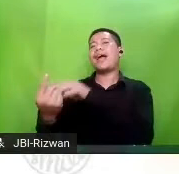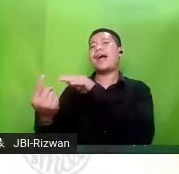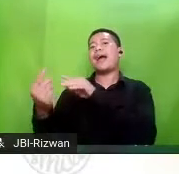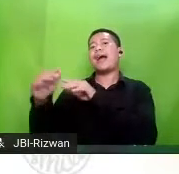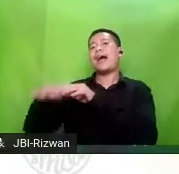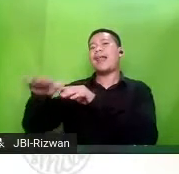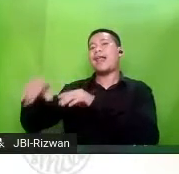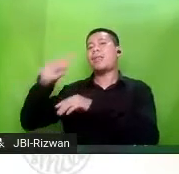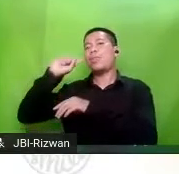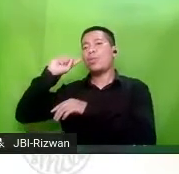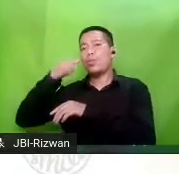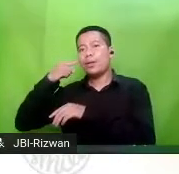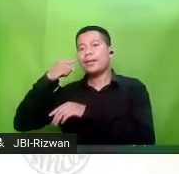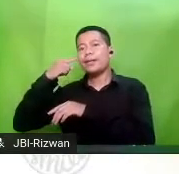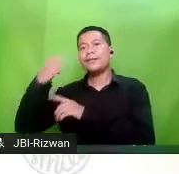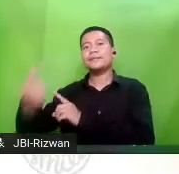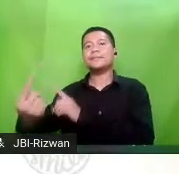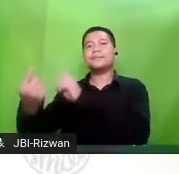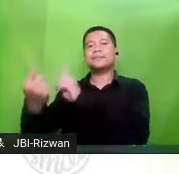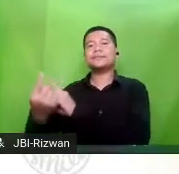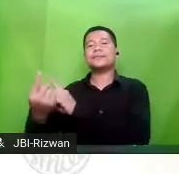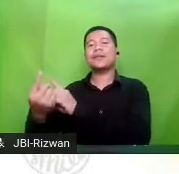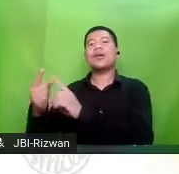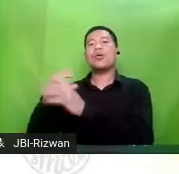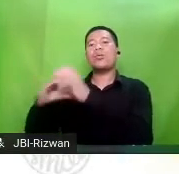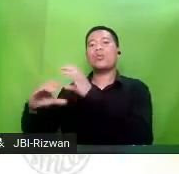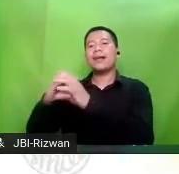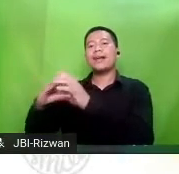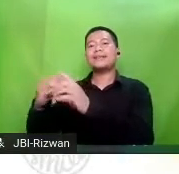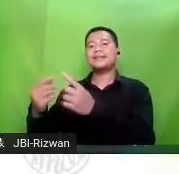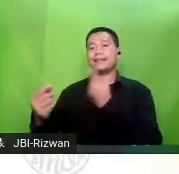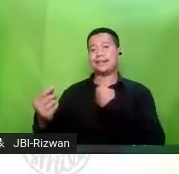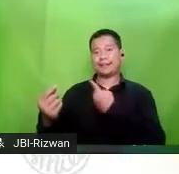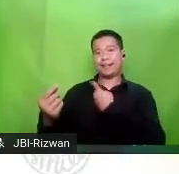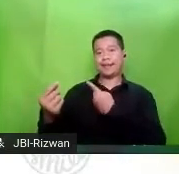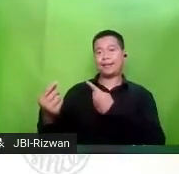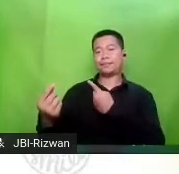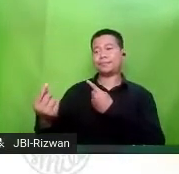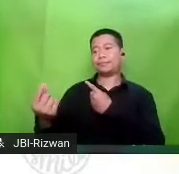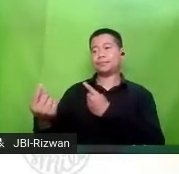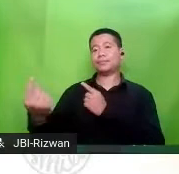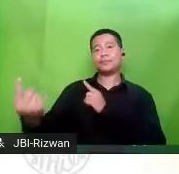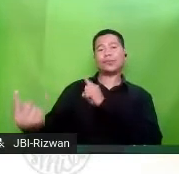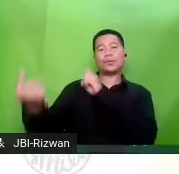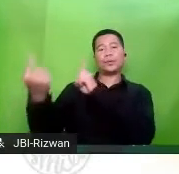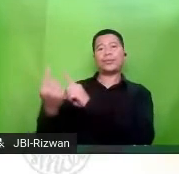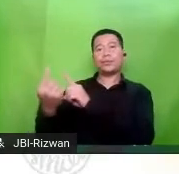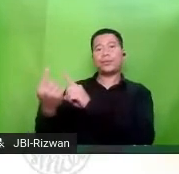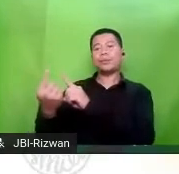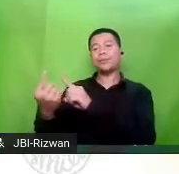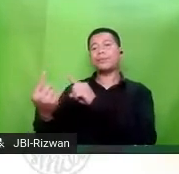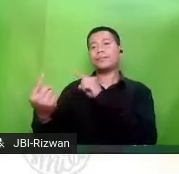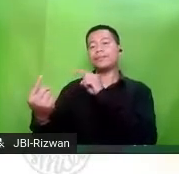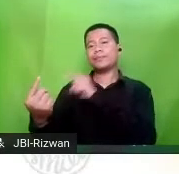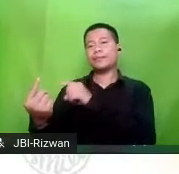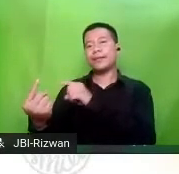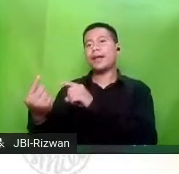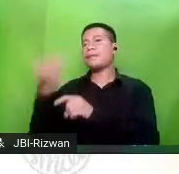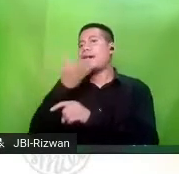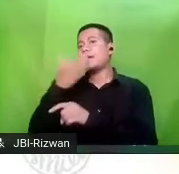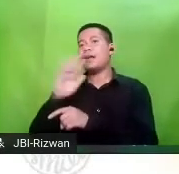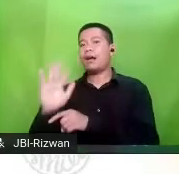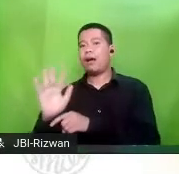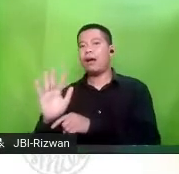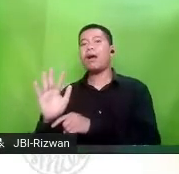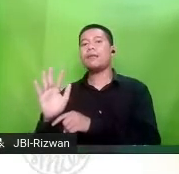tuli, komunikasi dengan kita, berhadapan dengan kita, walaupun kemudian dia tidak berbahasa, tapi